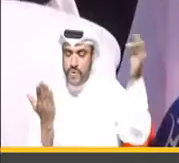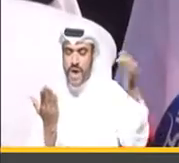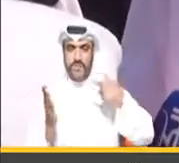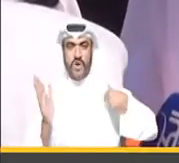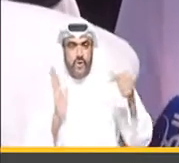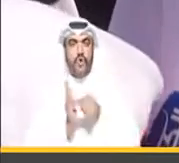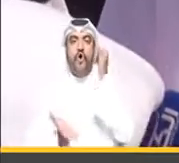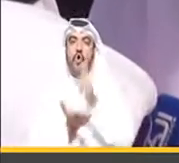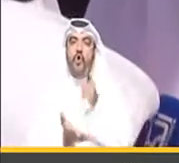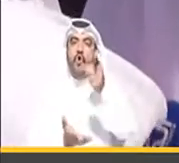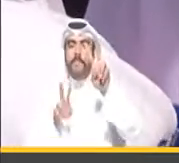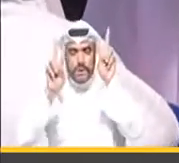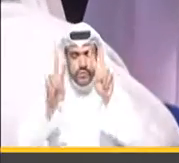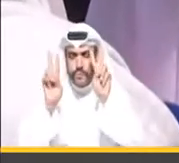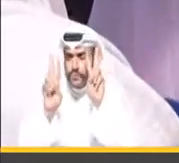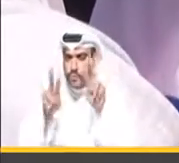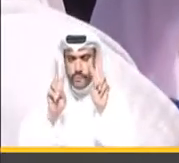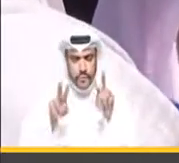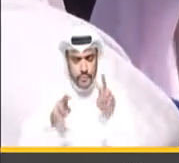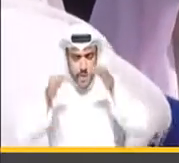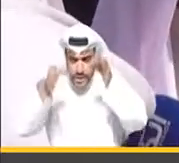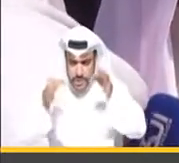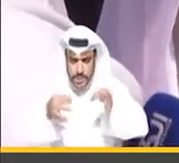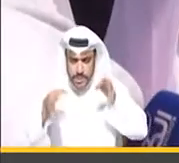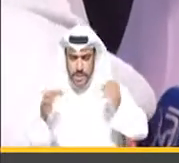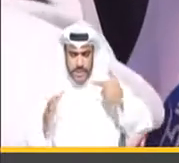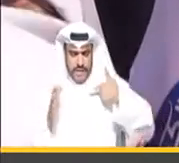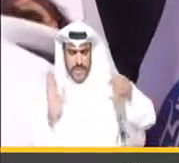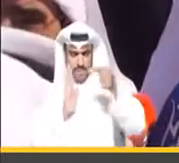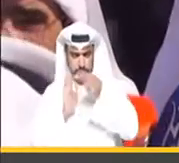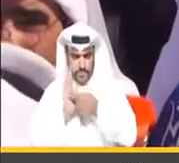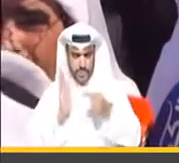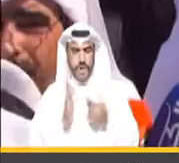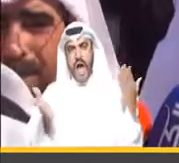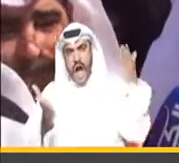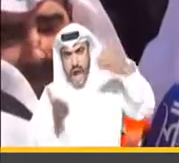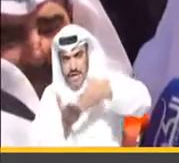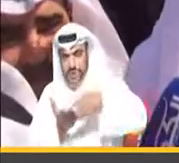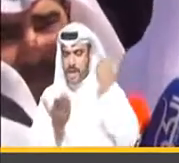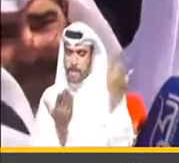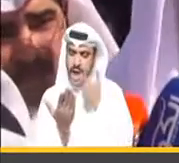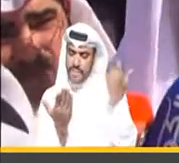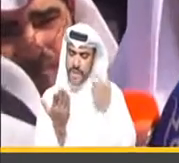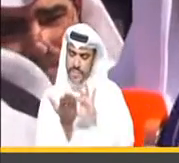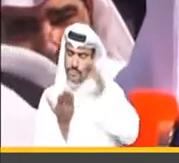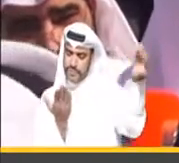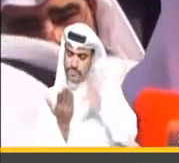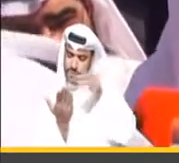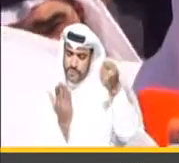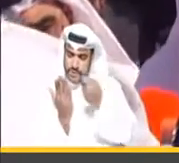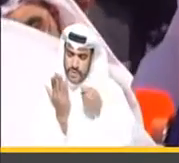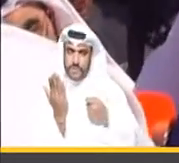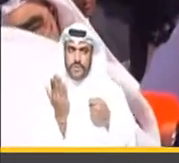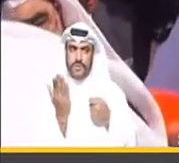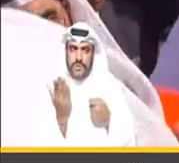هم من يتمحضون تسجيل داخل ومن ثم يبتدون في البحث. هم راح تثري